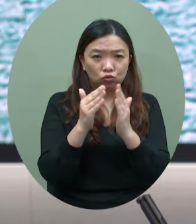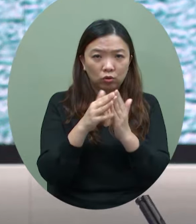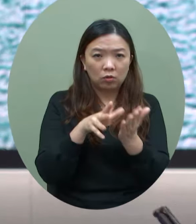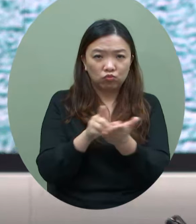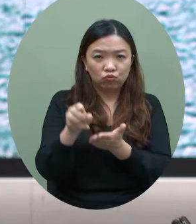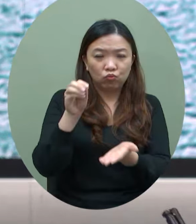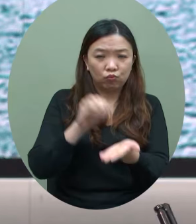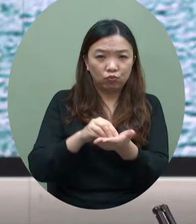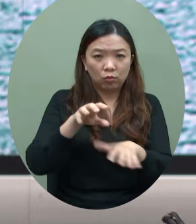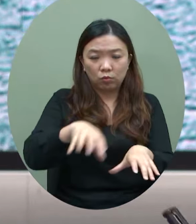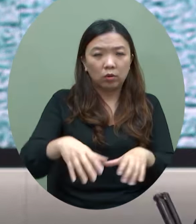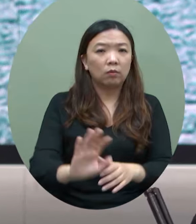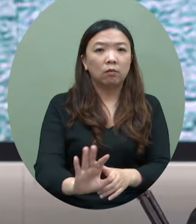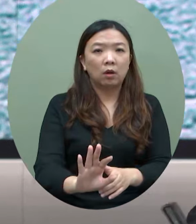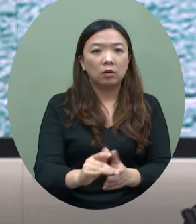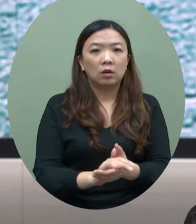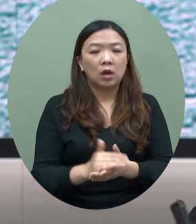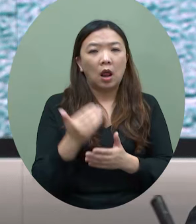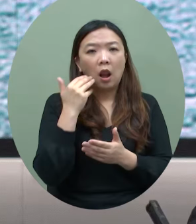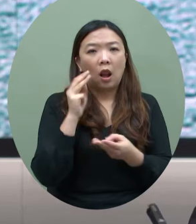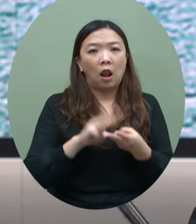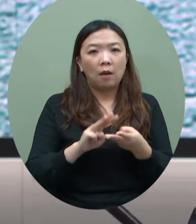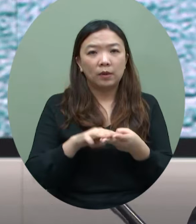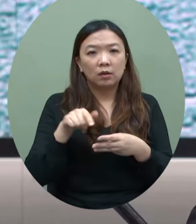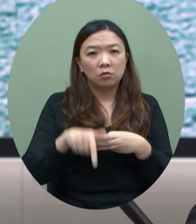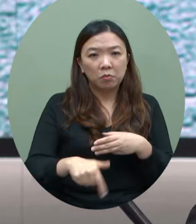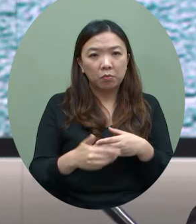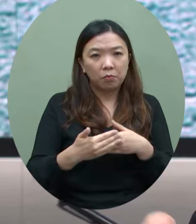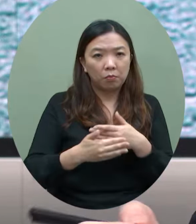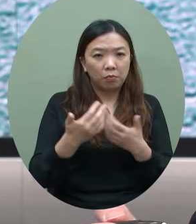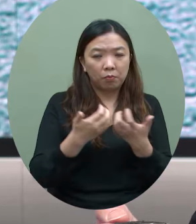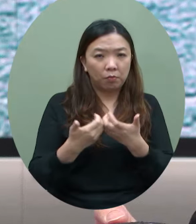港城嗰度有幾多人做咗，我手上就冇數字嚇。